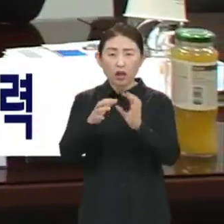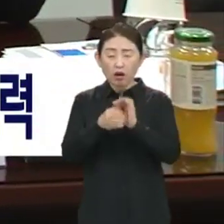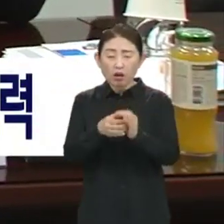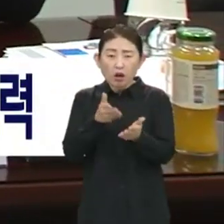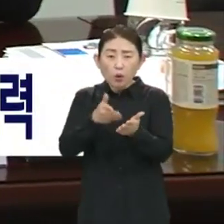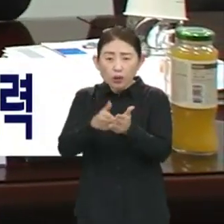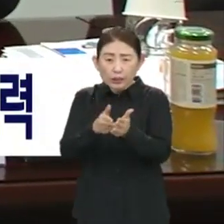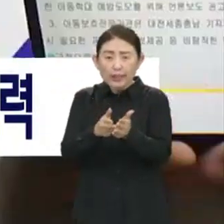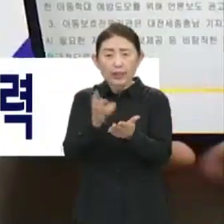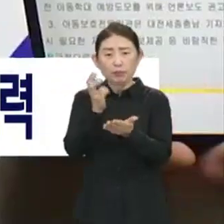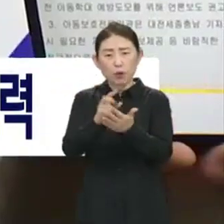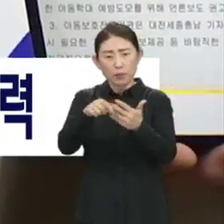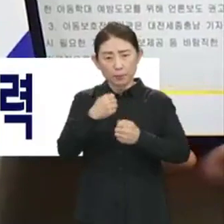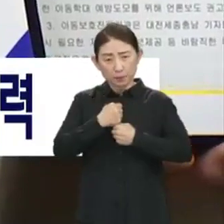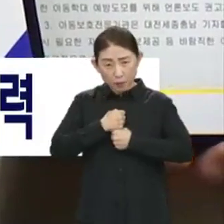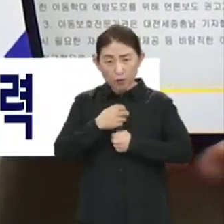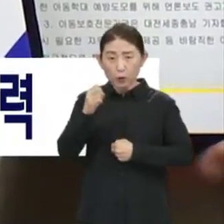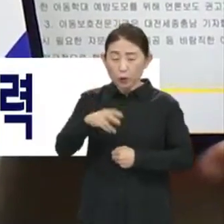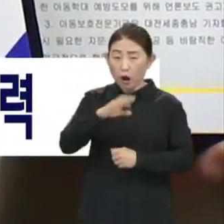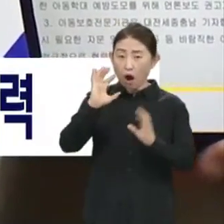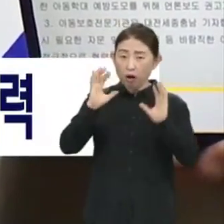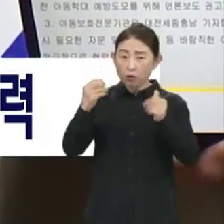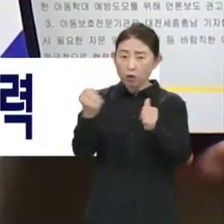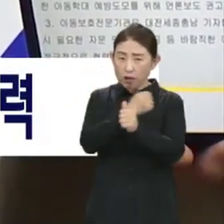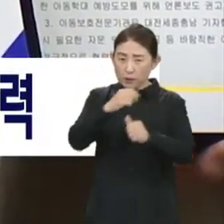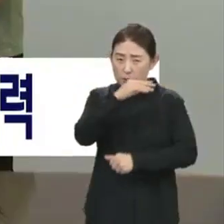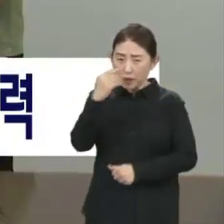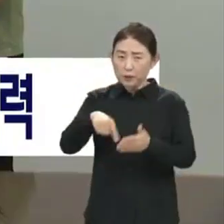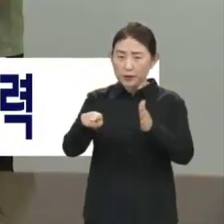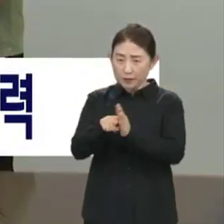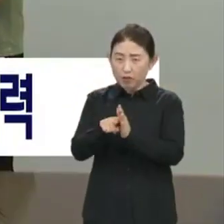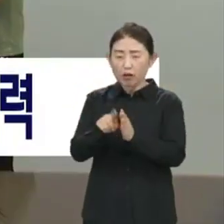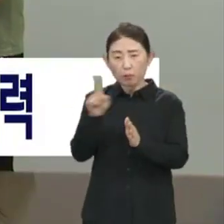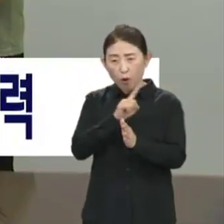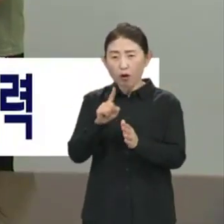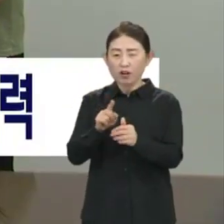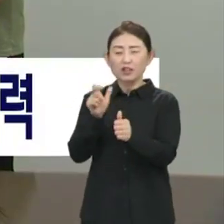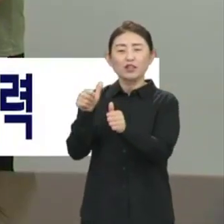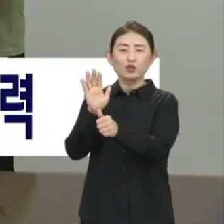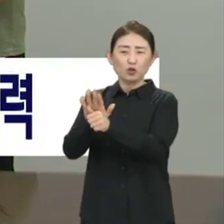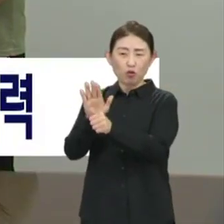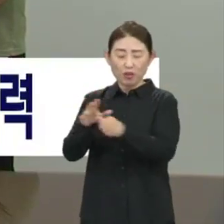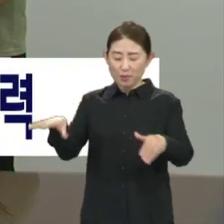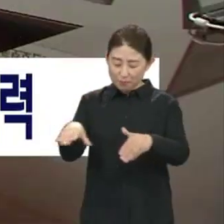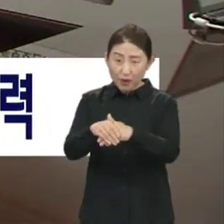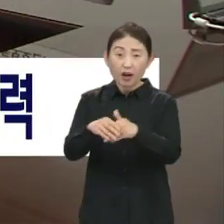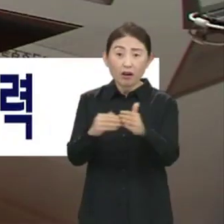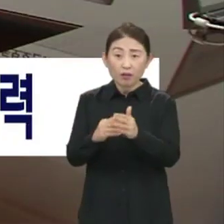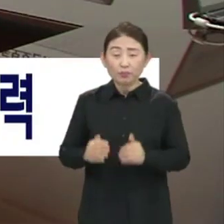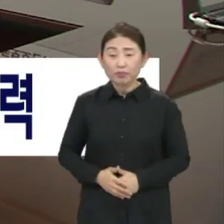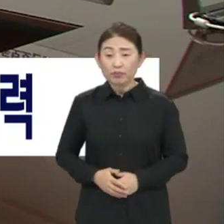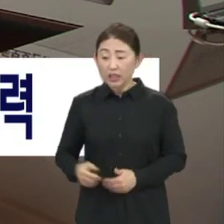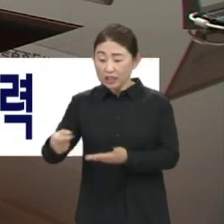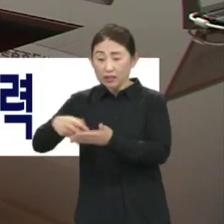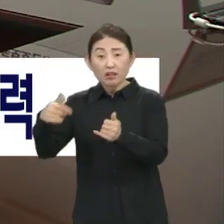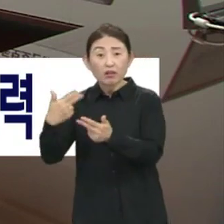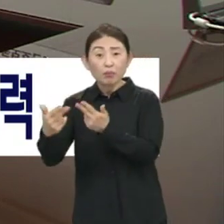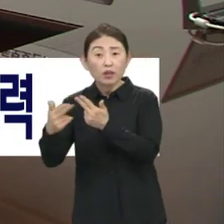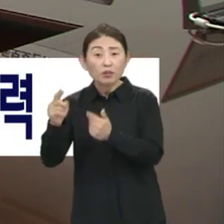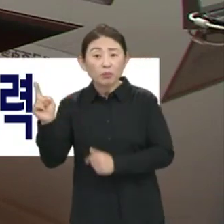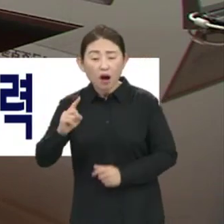기준 확산과 바람직한 아동학대 보도를 위한 협약을 체결했습니다. 협약에 따라 대전 세종 충남